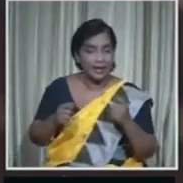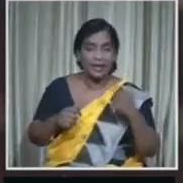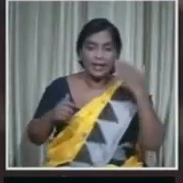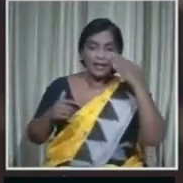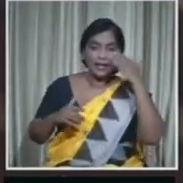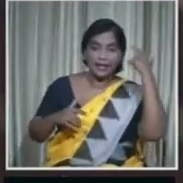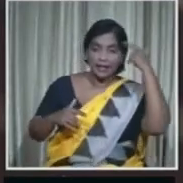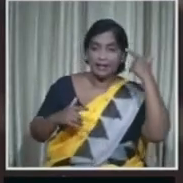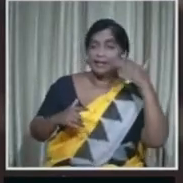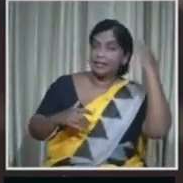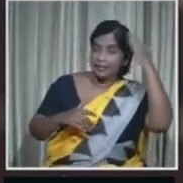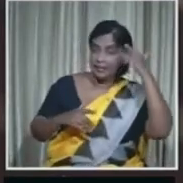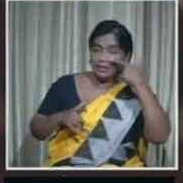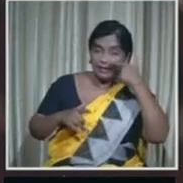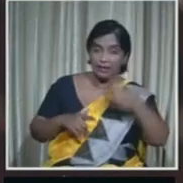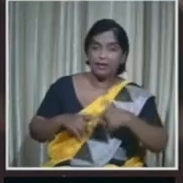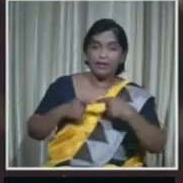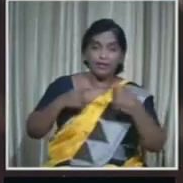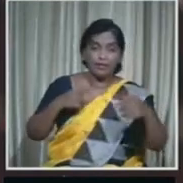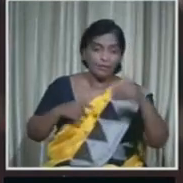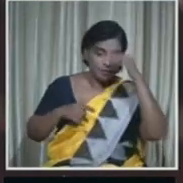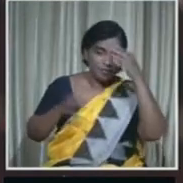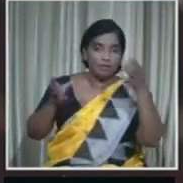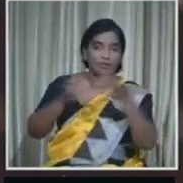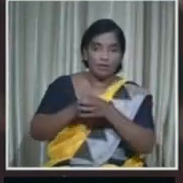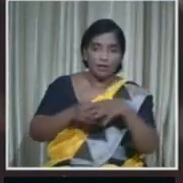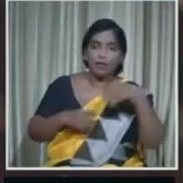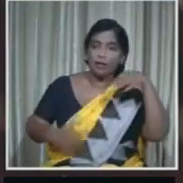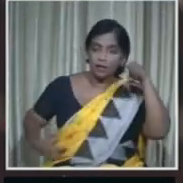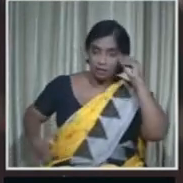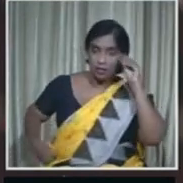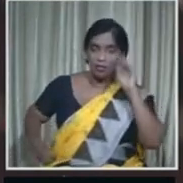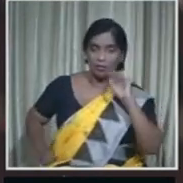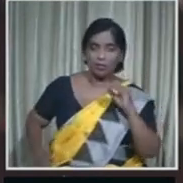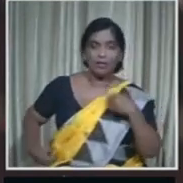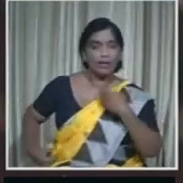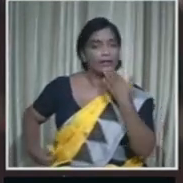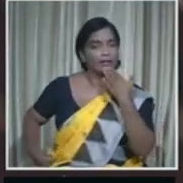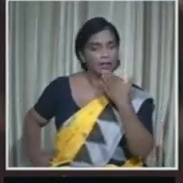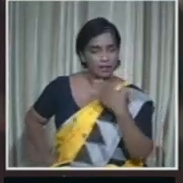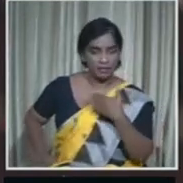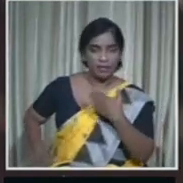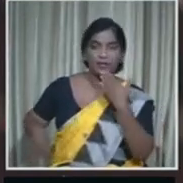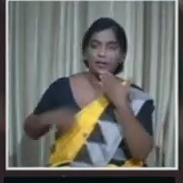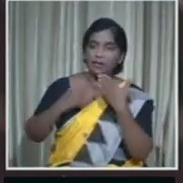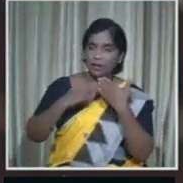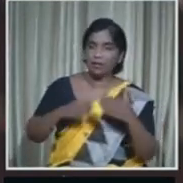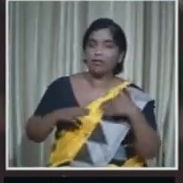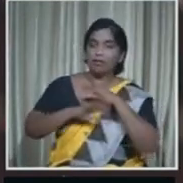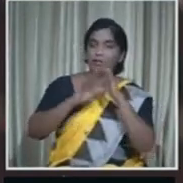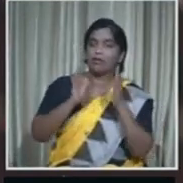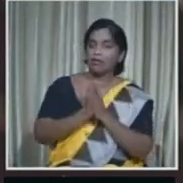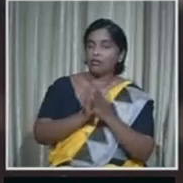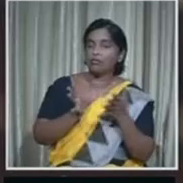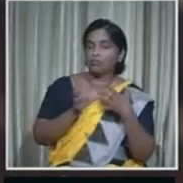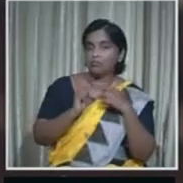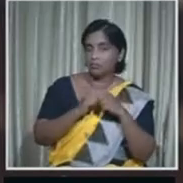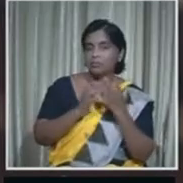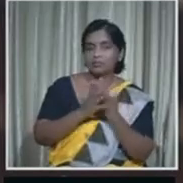සංවේදී ප්‍රශ්න විපක්ෂ නායකතුමා ඇතුළු කණ්ඩායම මේක තේරුම් අරගෙන තියෙනවා. අපි ස්තුතිවන්ත වෙනවා. මේක අපි ඔක්කොම එකතු වෙලා මේක